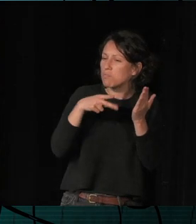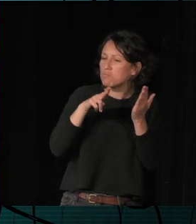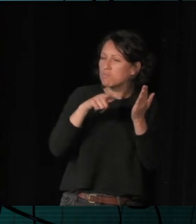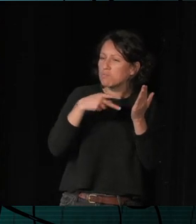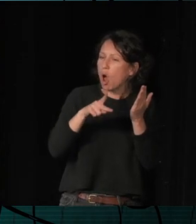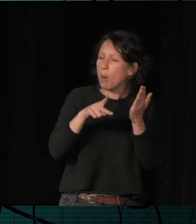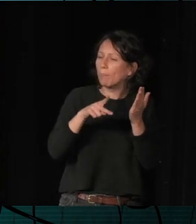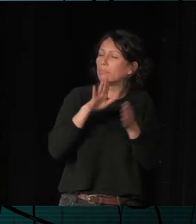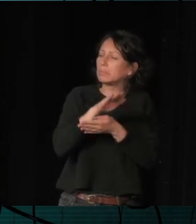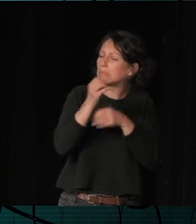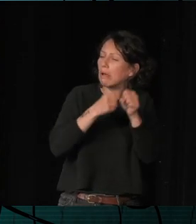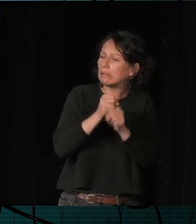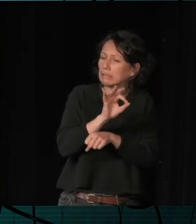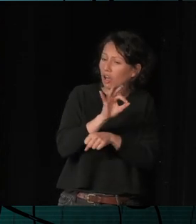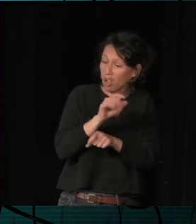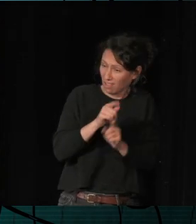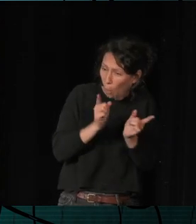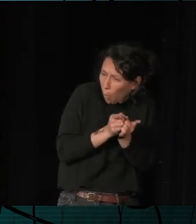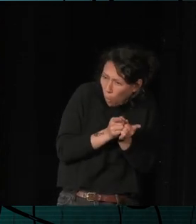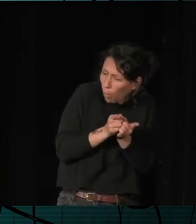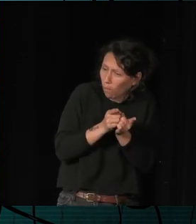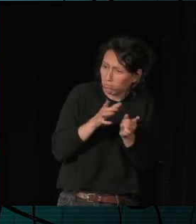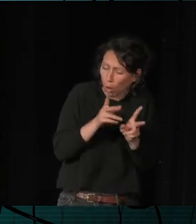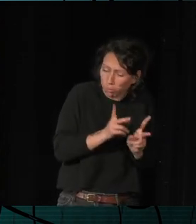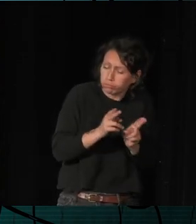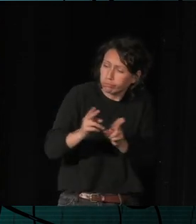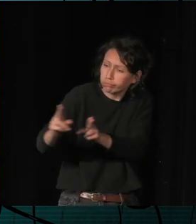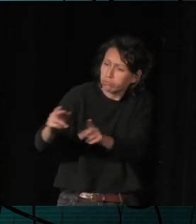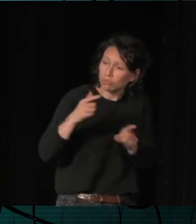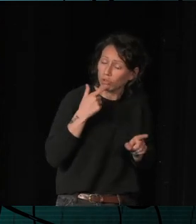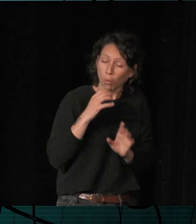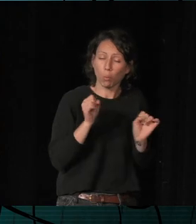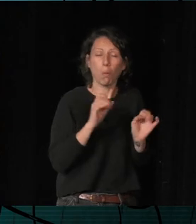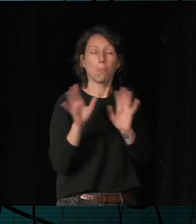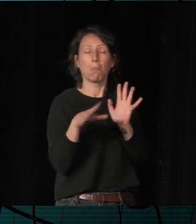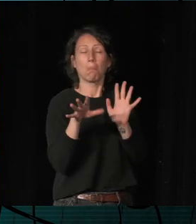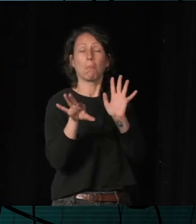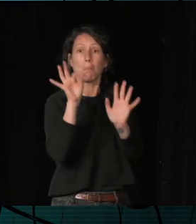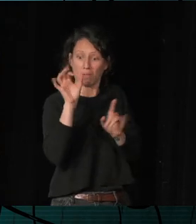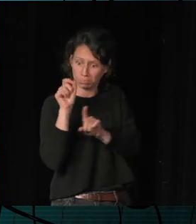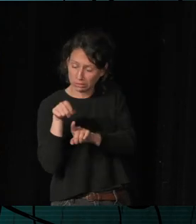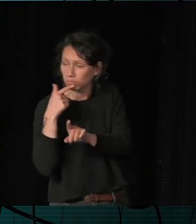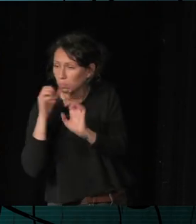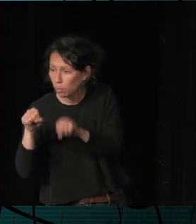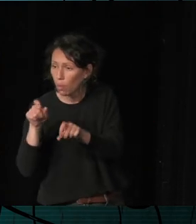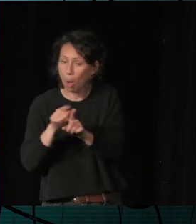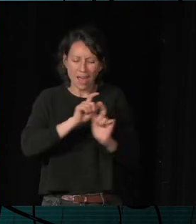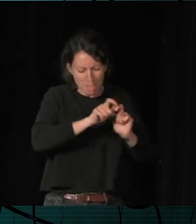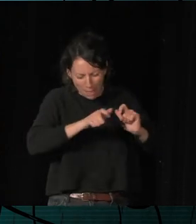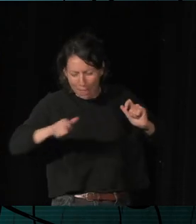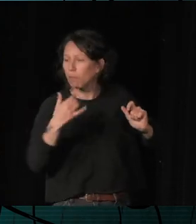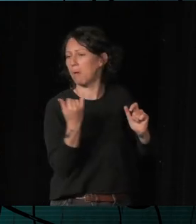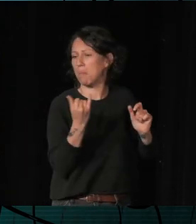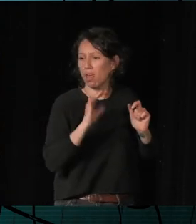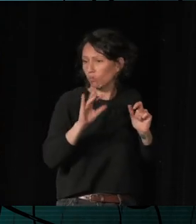50, quoi, ouais. Des années 50, donc très courts, sériels, qui peuvent se prendre un au hasard comme ça, au pif, c'est très rapide. Et c'est très